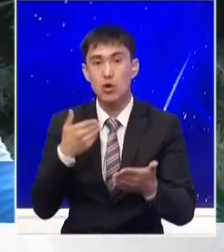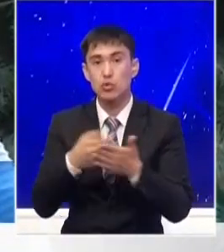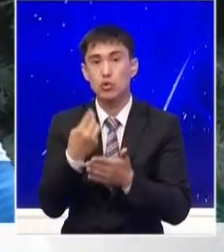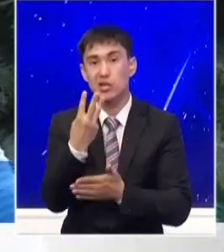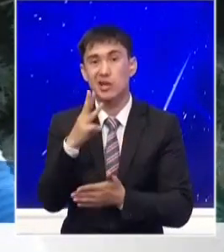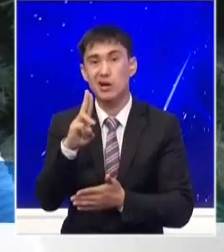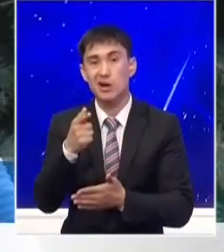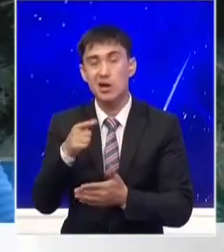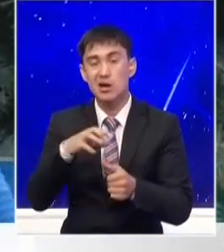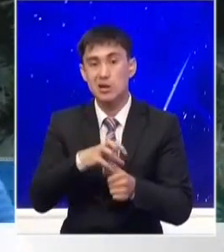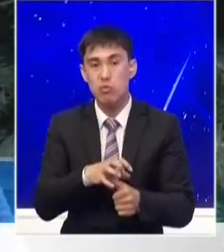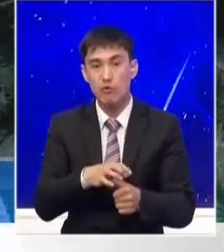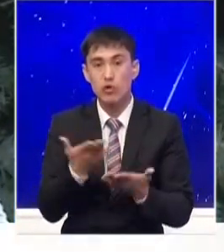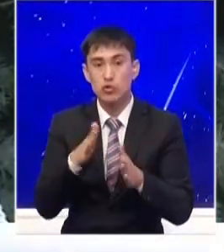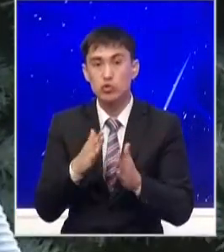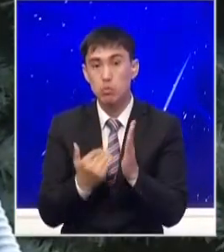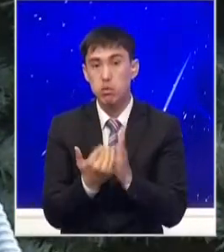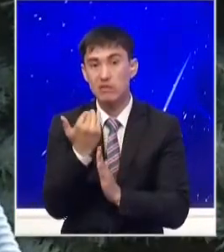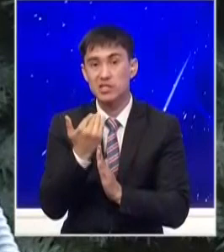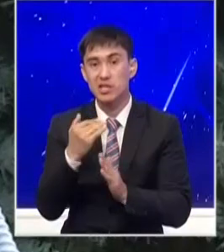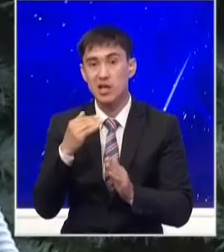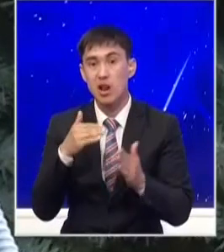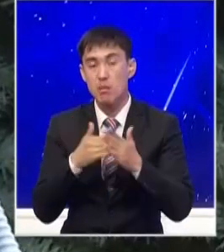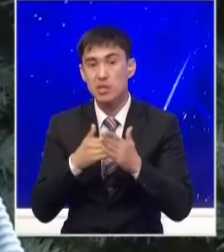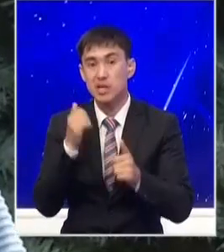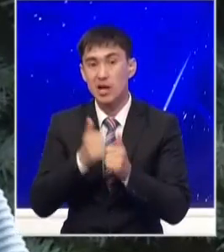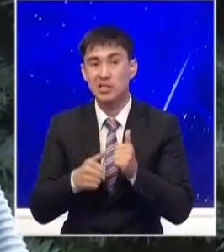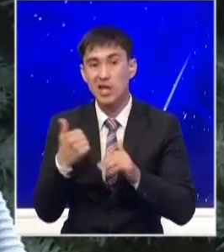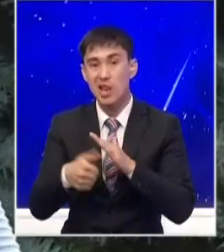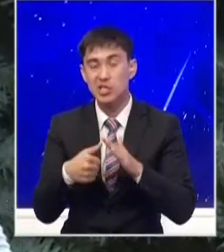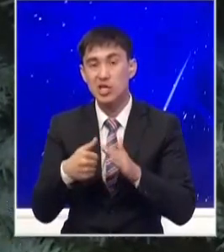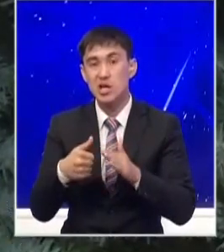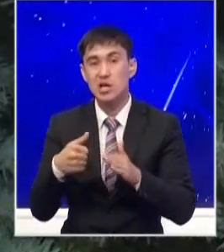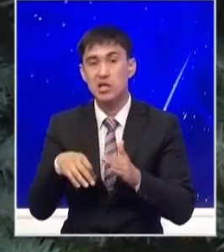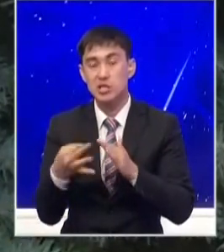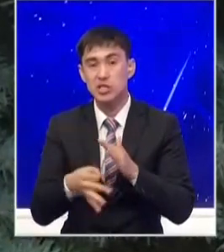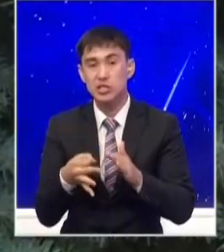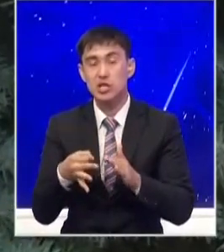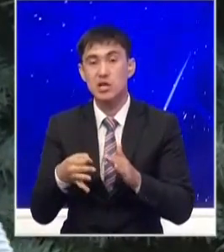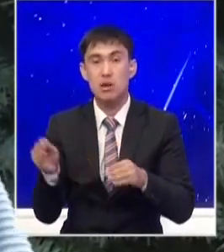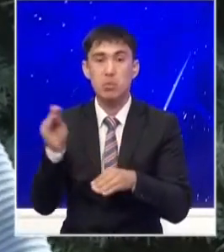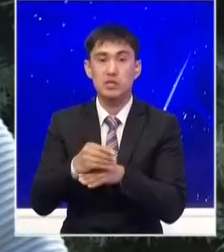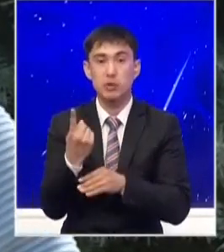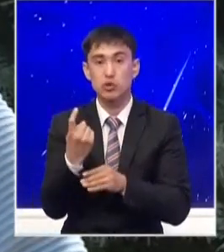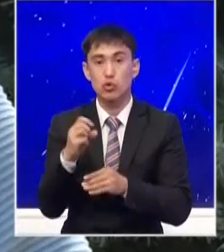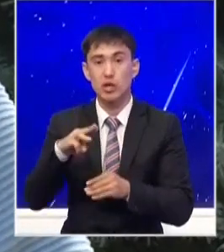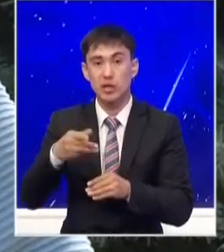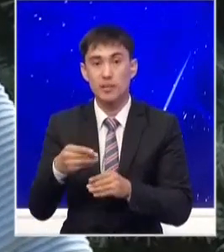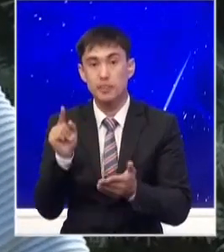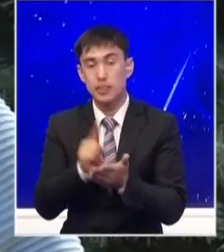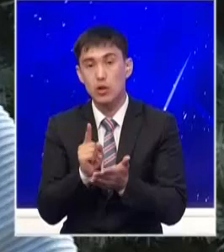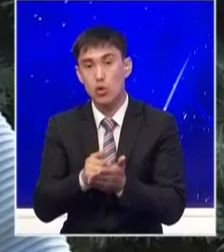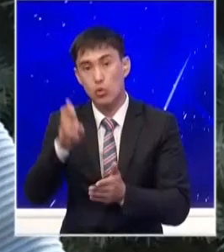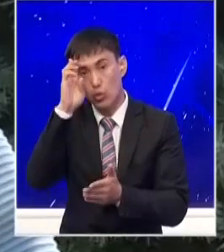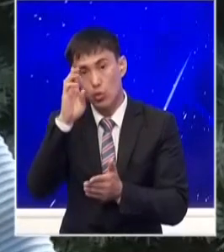3 килограммов грибов. В случае превышения лимита за каждый лишний килограмм доплачивается по 100 тенге. Налог оплачивается